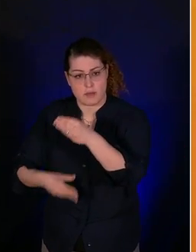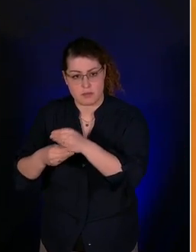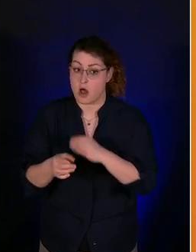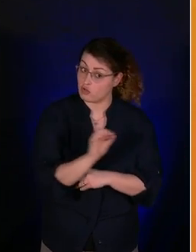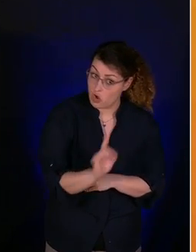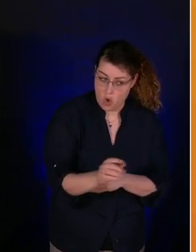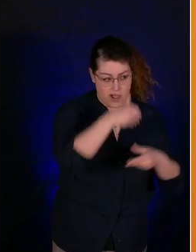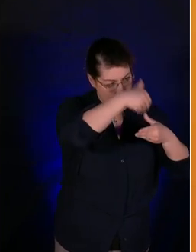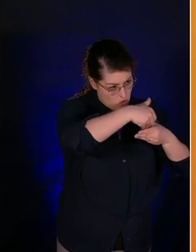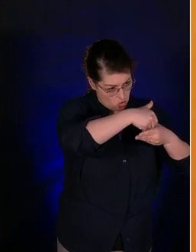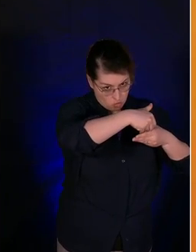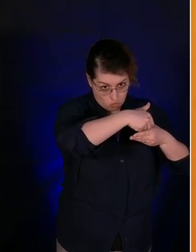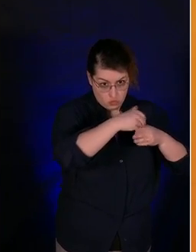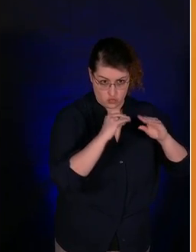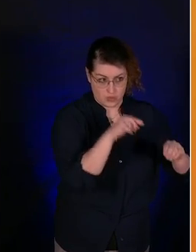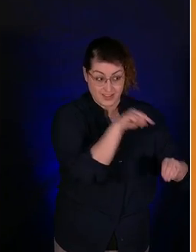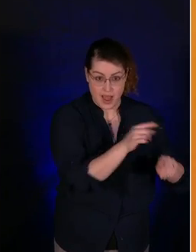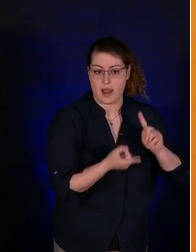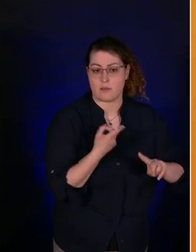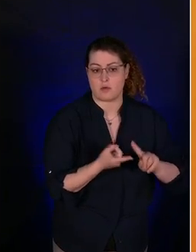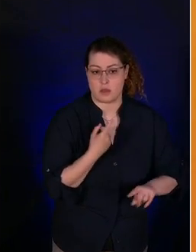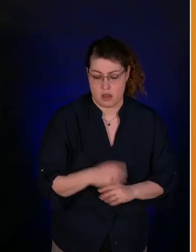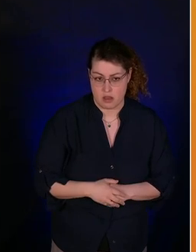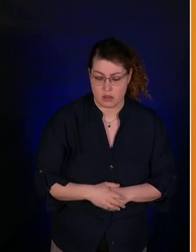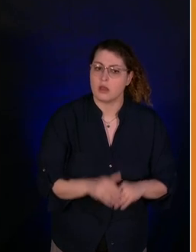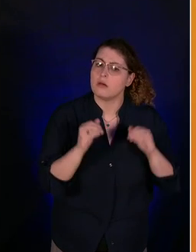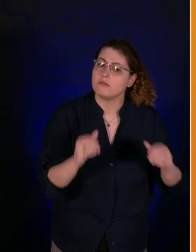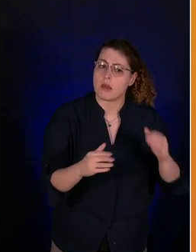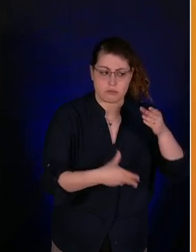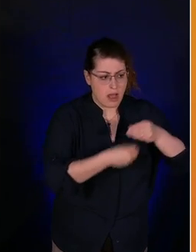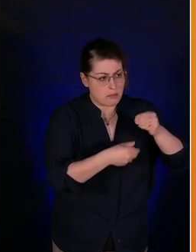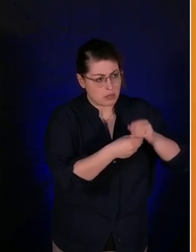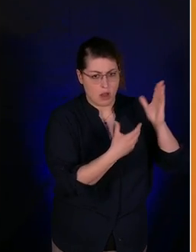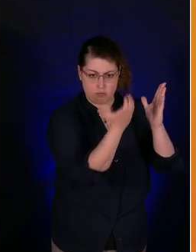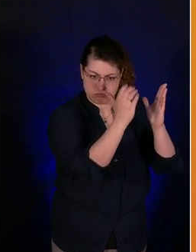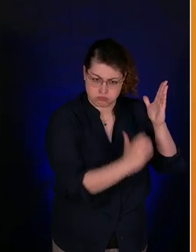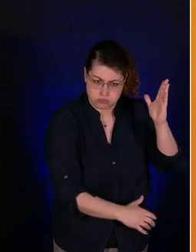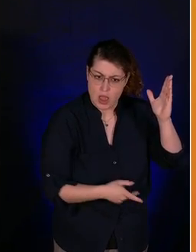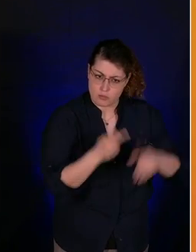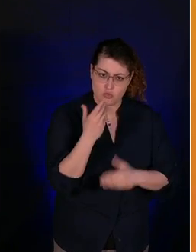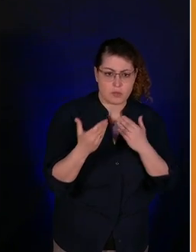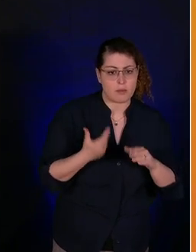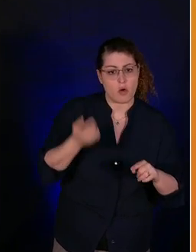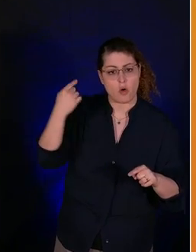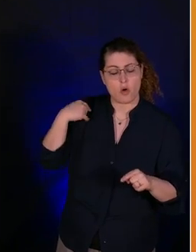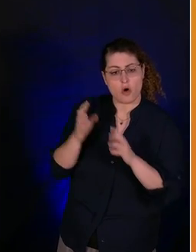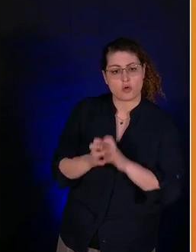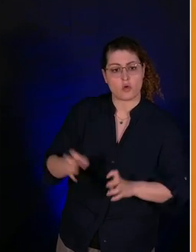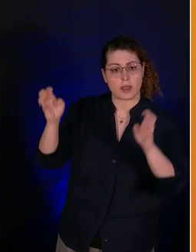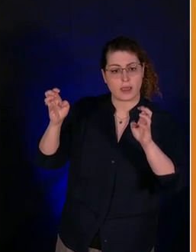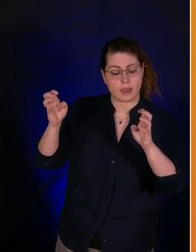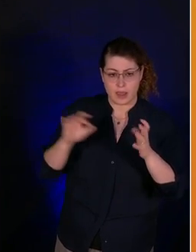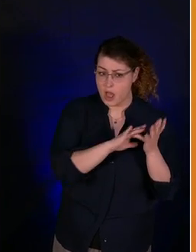de l'amendement. Même si le volume d'amendements était plus important que lors des congrès précédents, tous